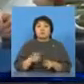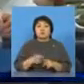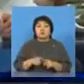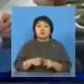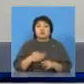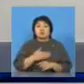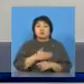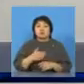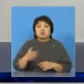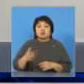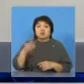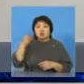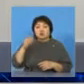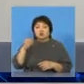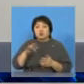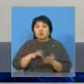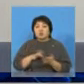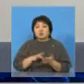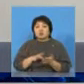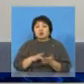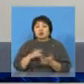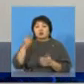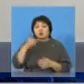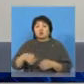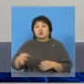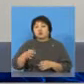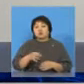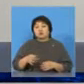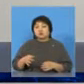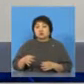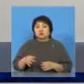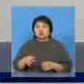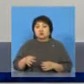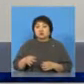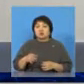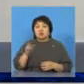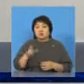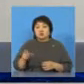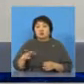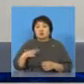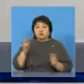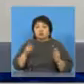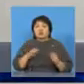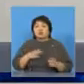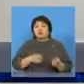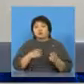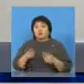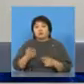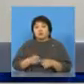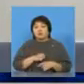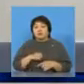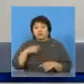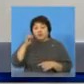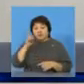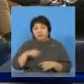осы біздің Ақтөбе қаласы, Ақтөбе облысының халықтары келіп қоныстанып жатыр. Енді ол